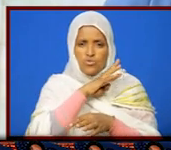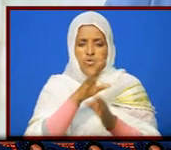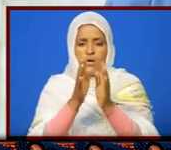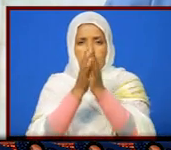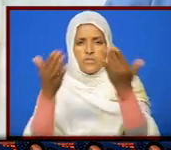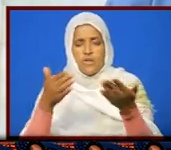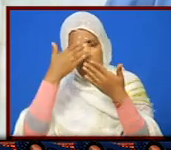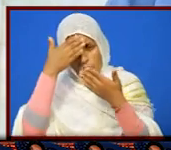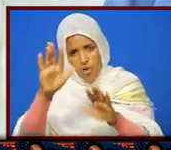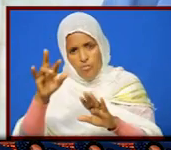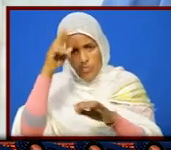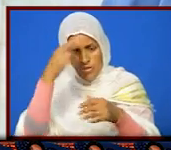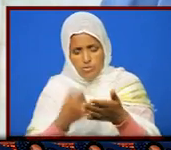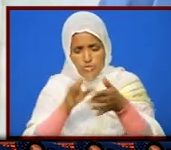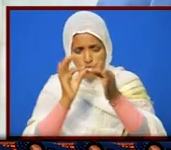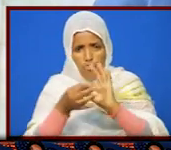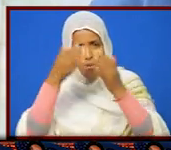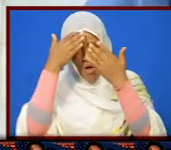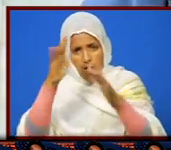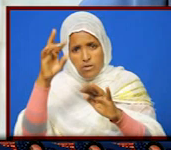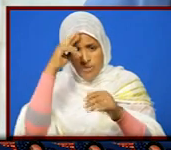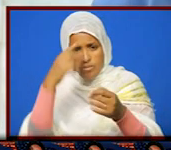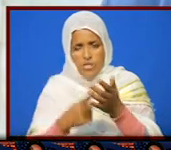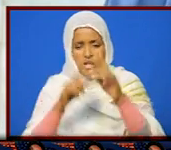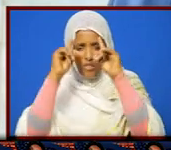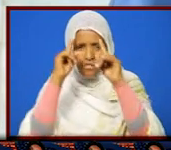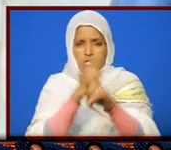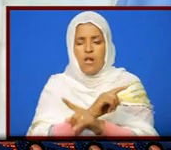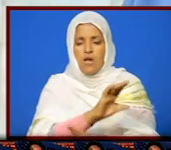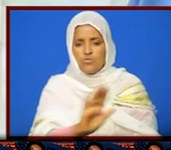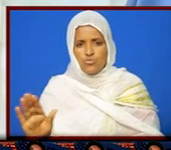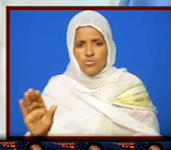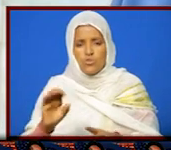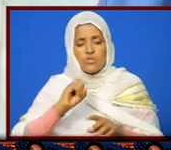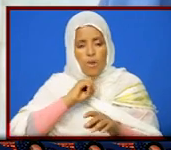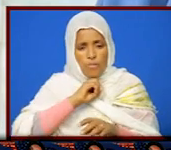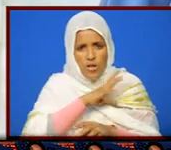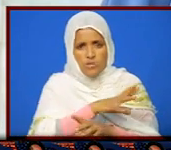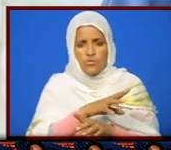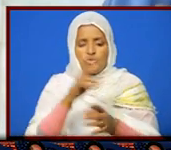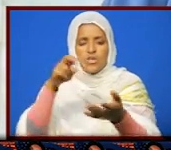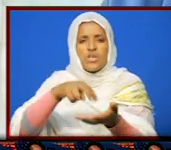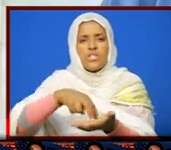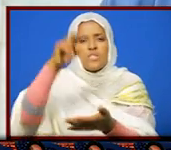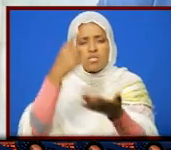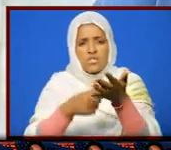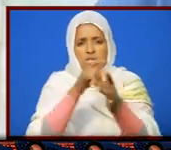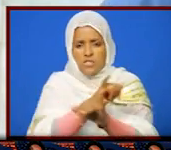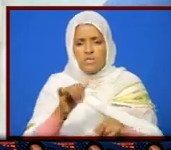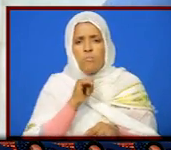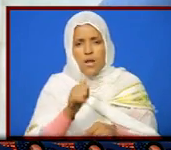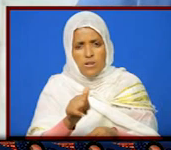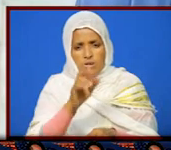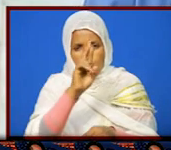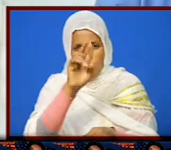አበላሽታችሁ መጽሐፍ ባለማወቃችሁ ትርጉም ባለማወቃችሁ ትስታላችሁ፣ ታበላሻችኋላችሁ። ትንሣኤስ